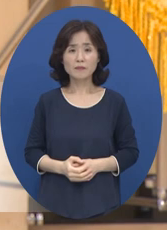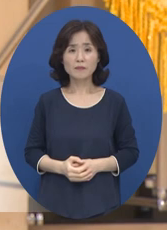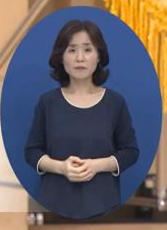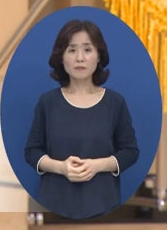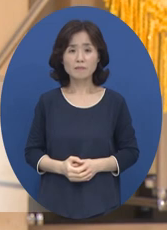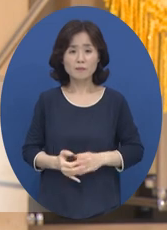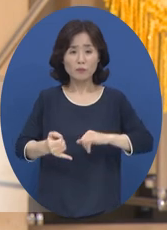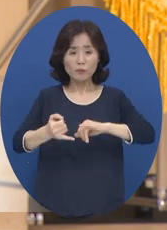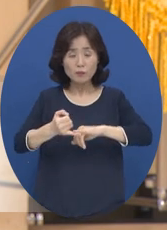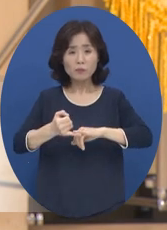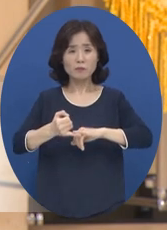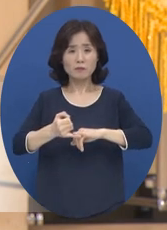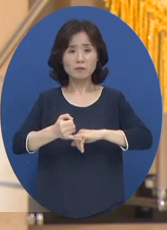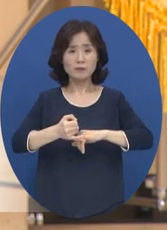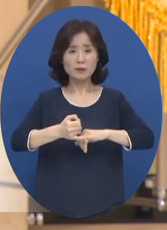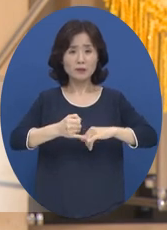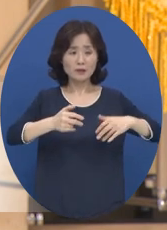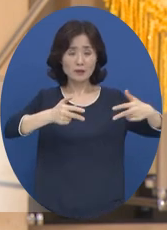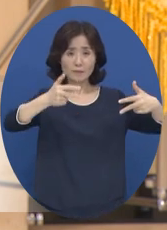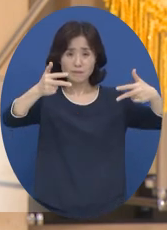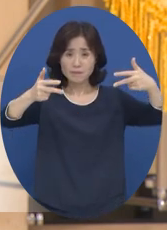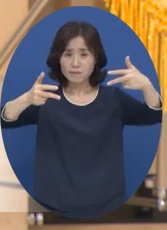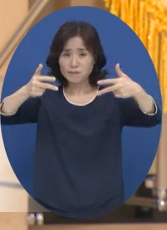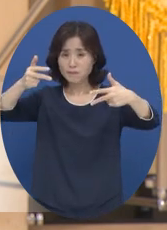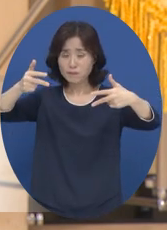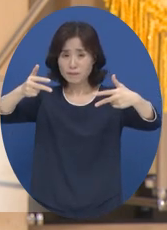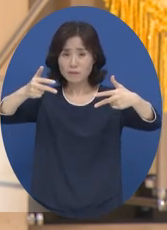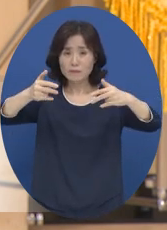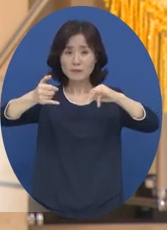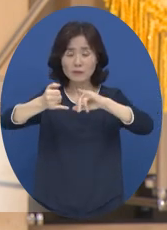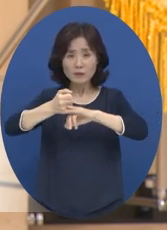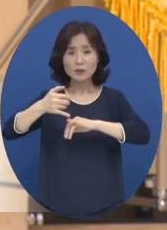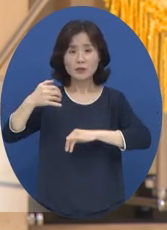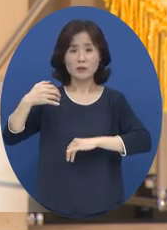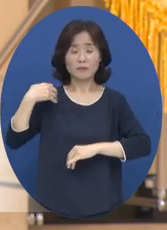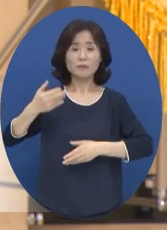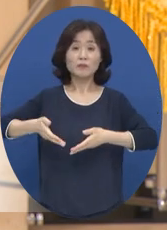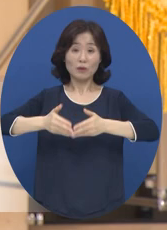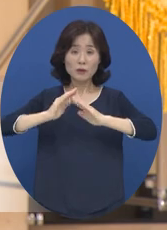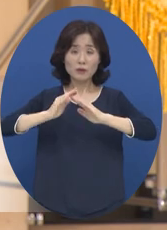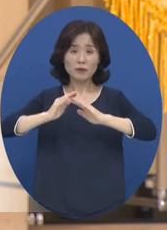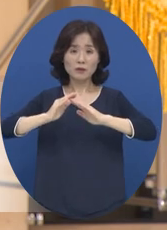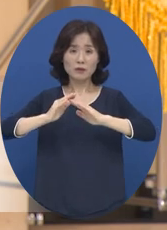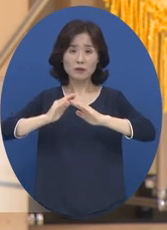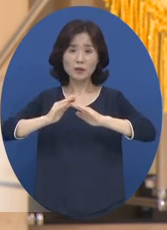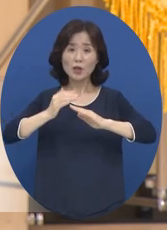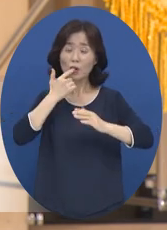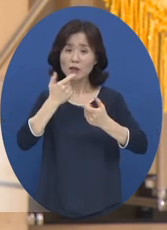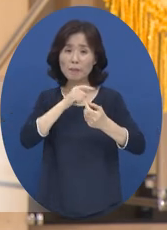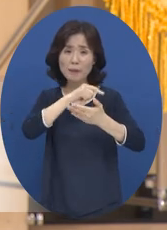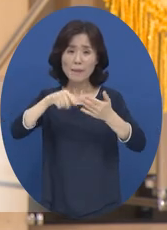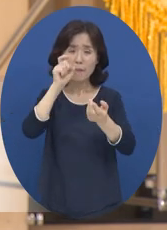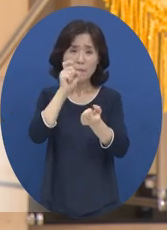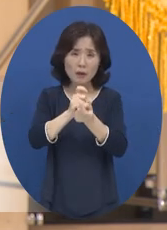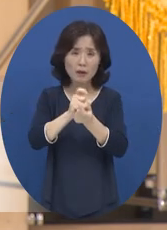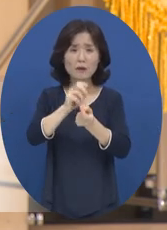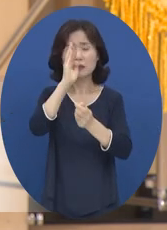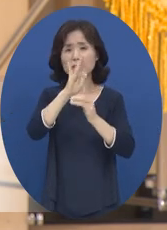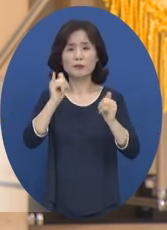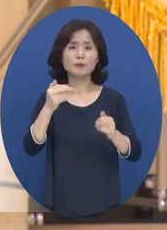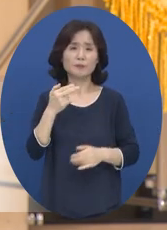꼭 CCTV가 의무화돼서 두번 다시는 저희처럼 이런 피해 환자들이 나오지